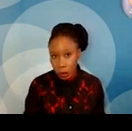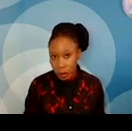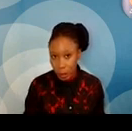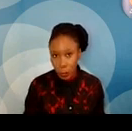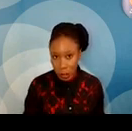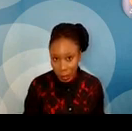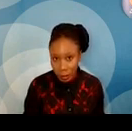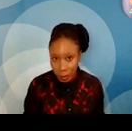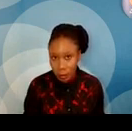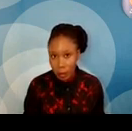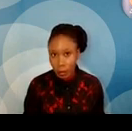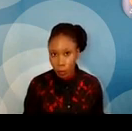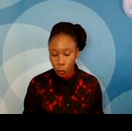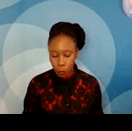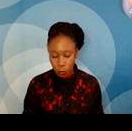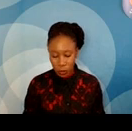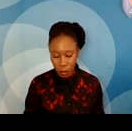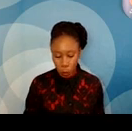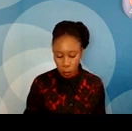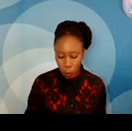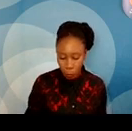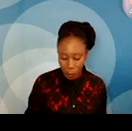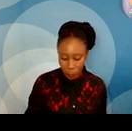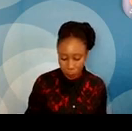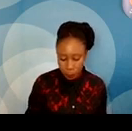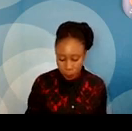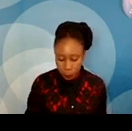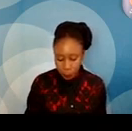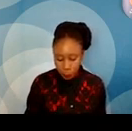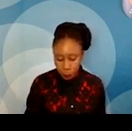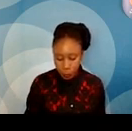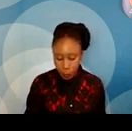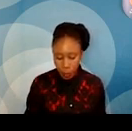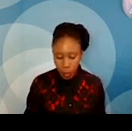enbart 2-3% var de som fick återkoppling.